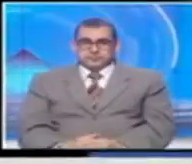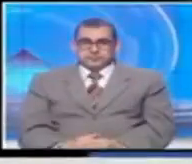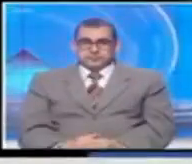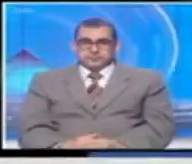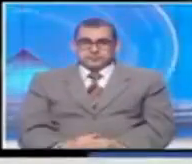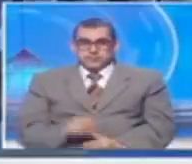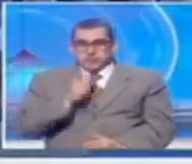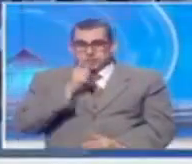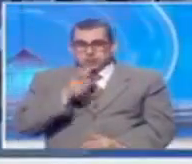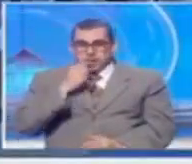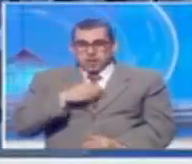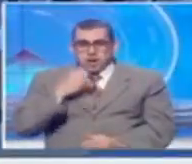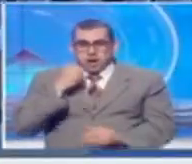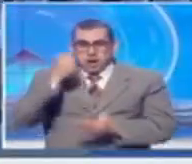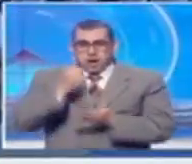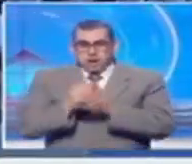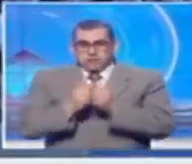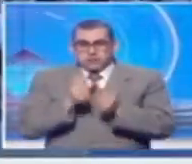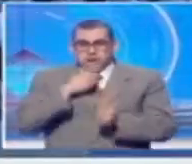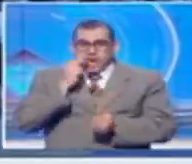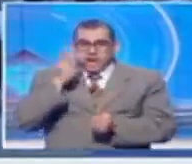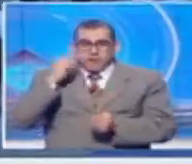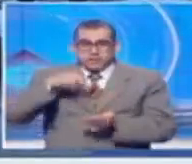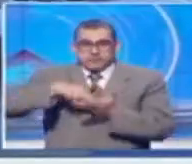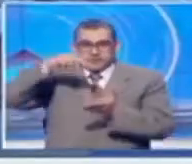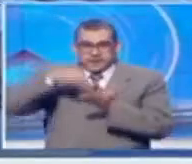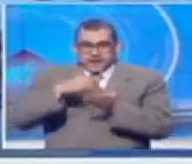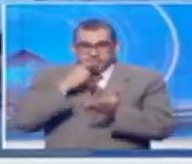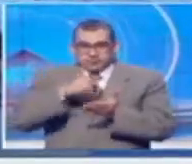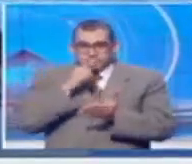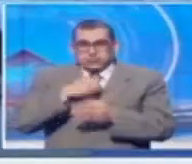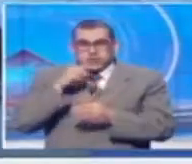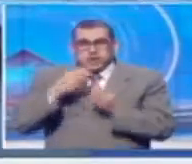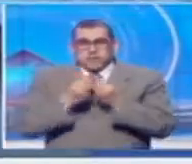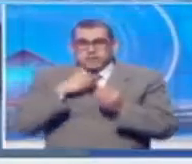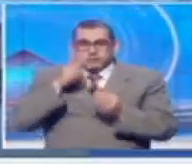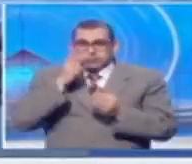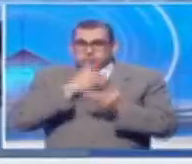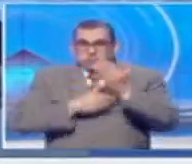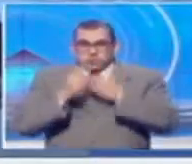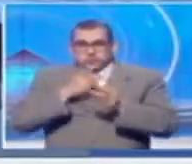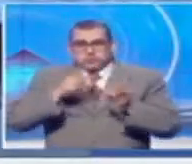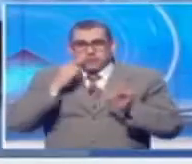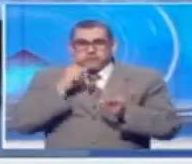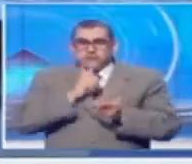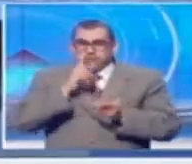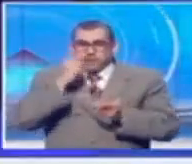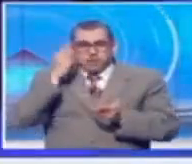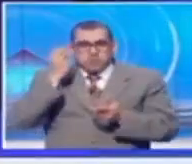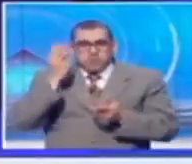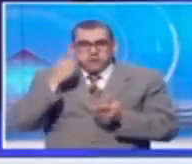كسارت البندق وبحيرة البجع عروض أثرت مسرح دار الأوبرا بمختلف الفنون